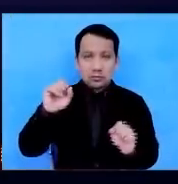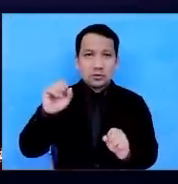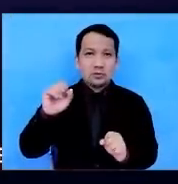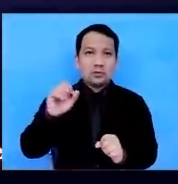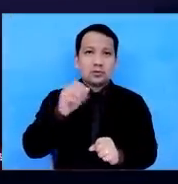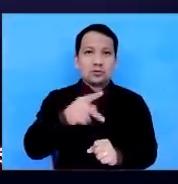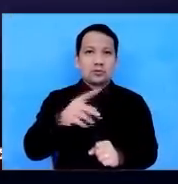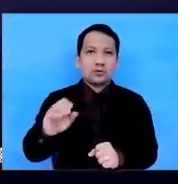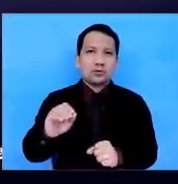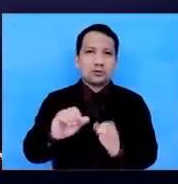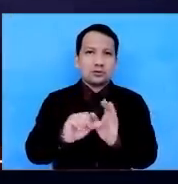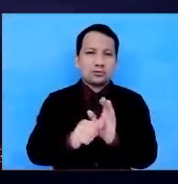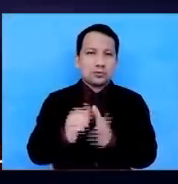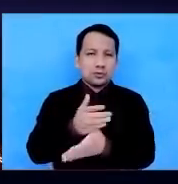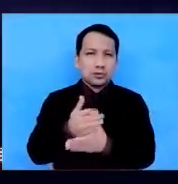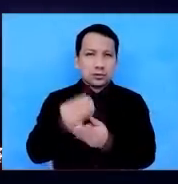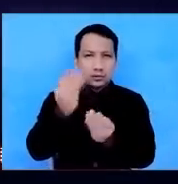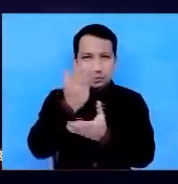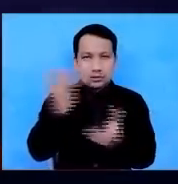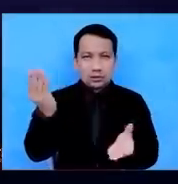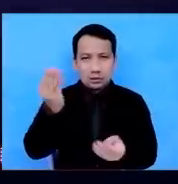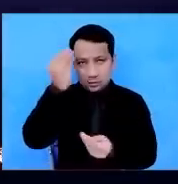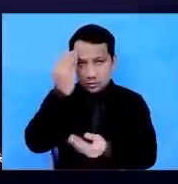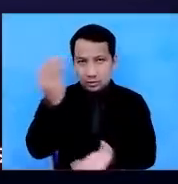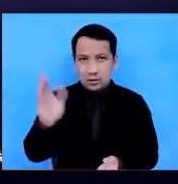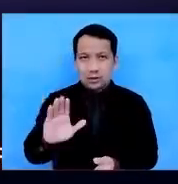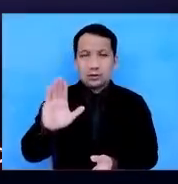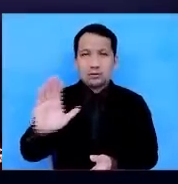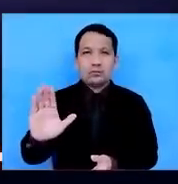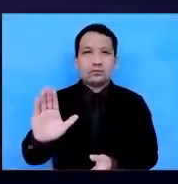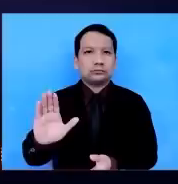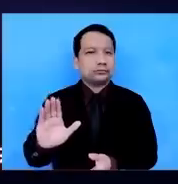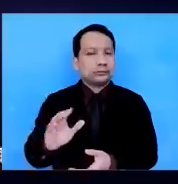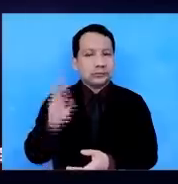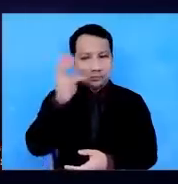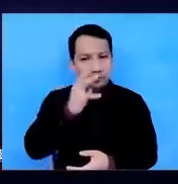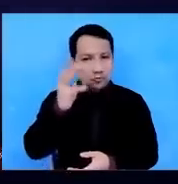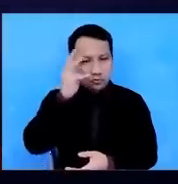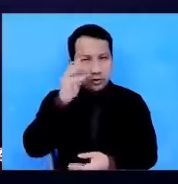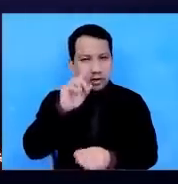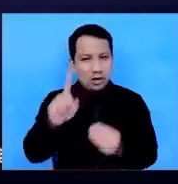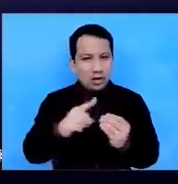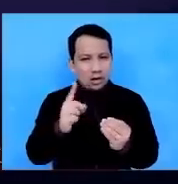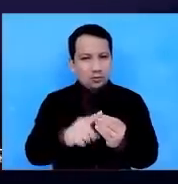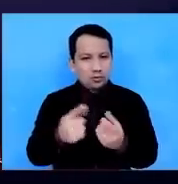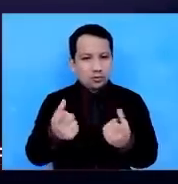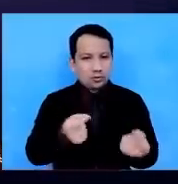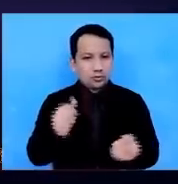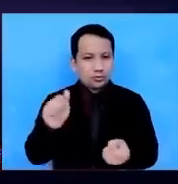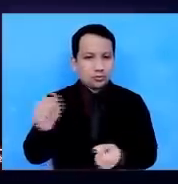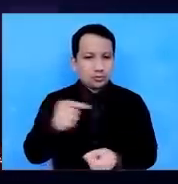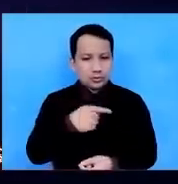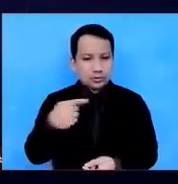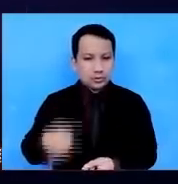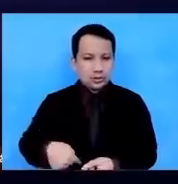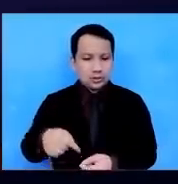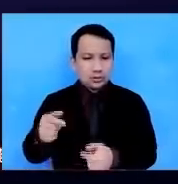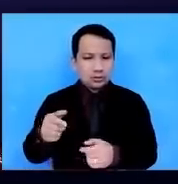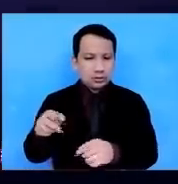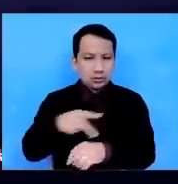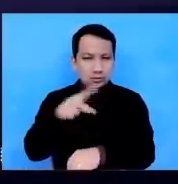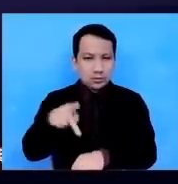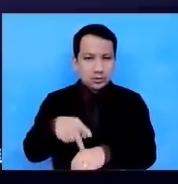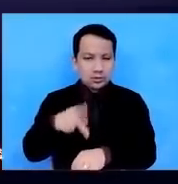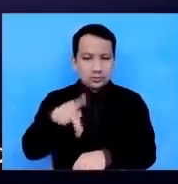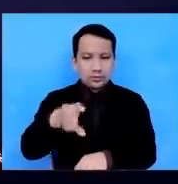Office, ipinaabot ng Pangulo kay Ambassador Huang ang pagkabahala niya sa sunod-sunod na aksyon ng China laban sa ating Philippine Coast Guard